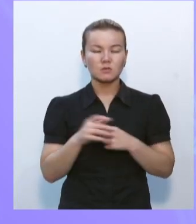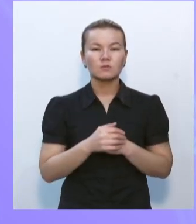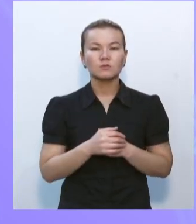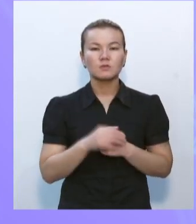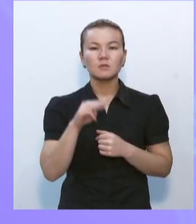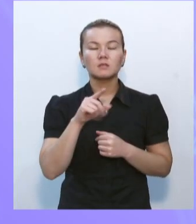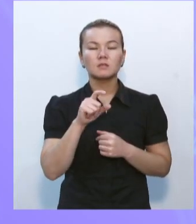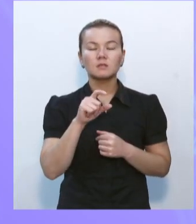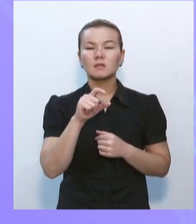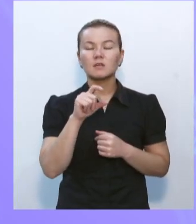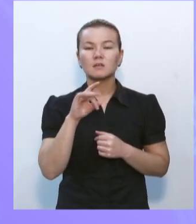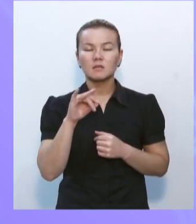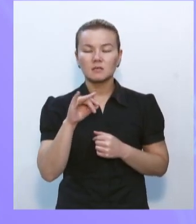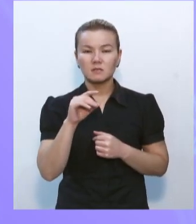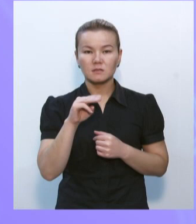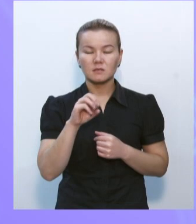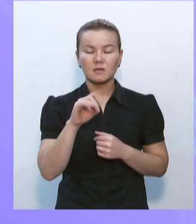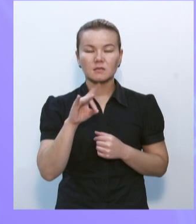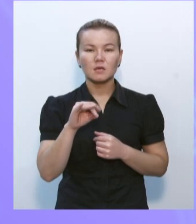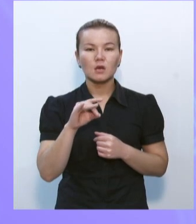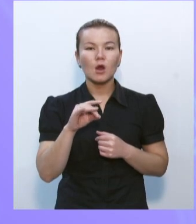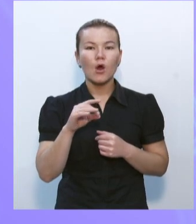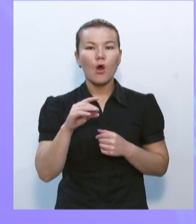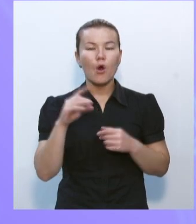Тери койдун териси.